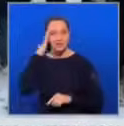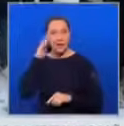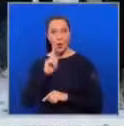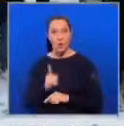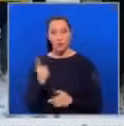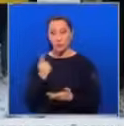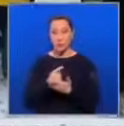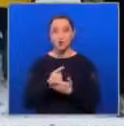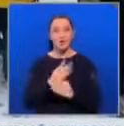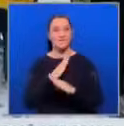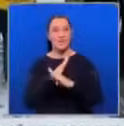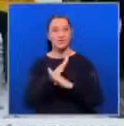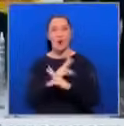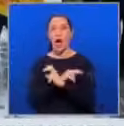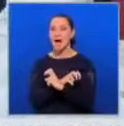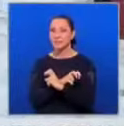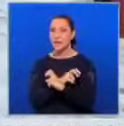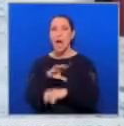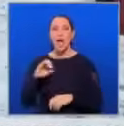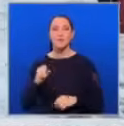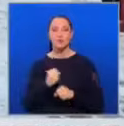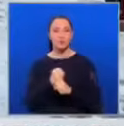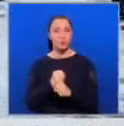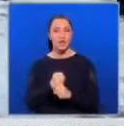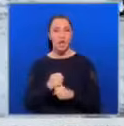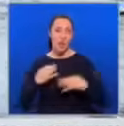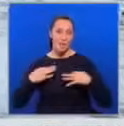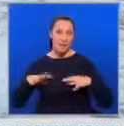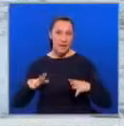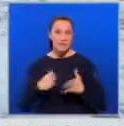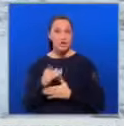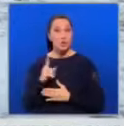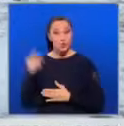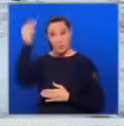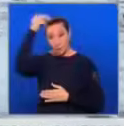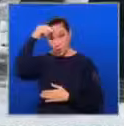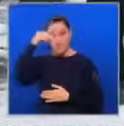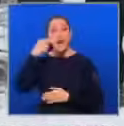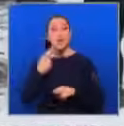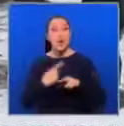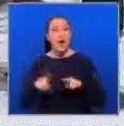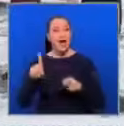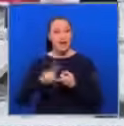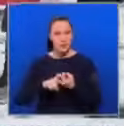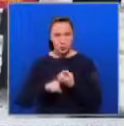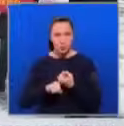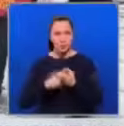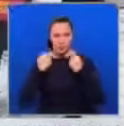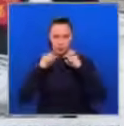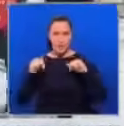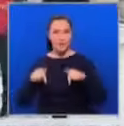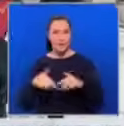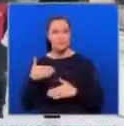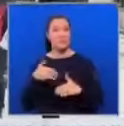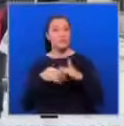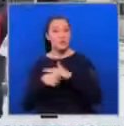която наложи вето австрия евродепутати либерали сред които и българският йохан кючук протестираха днес